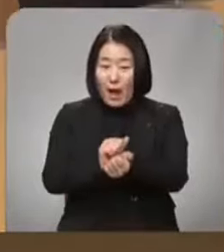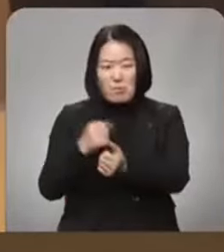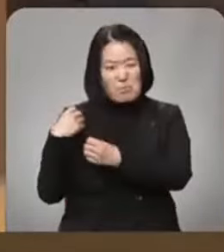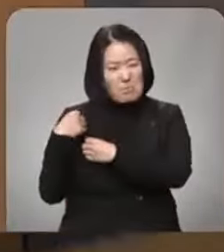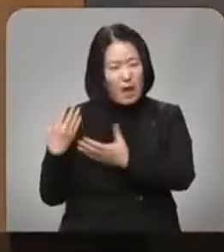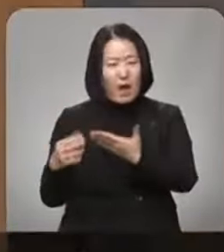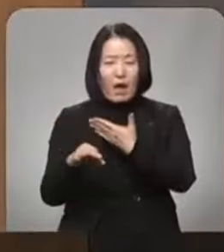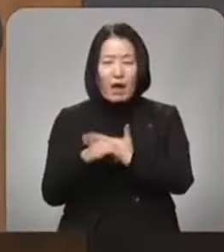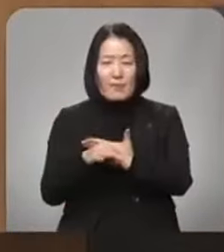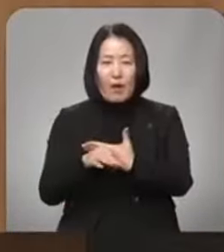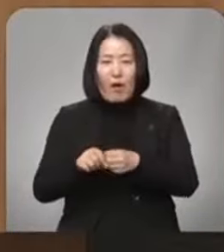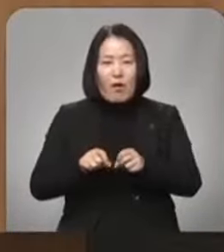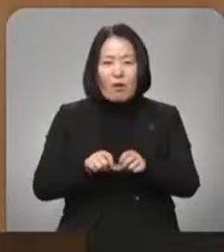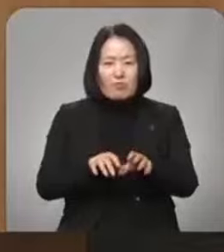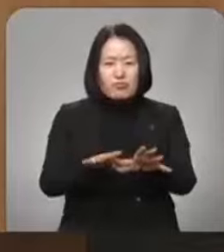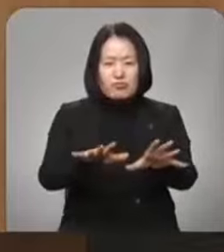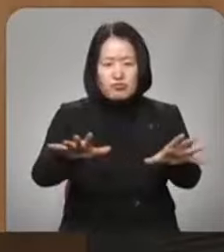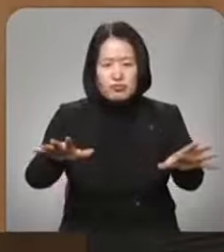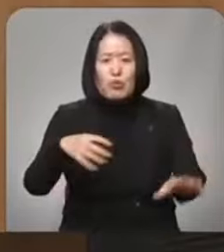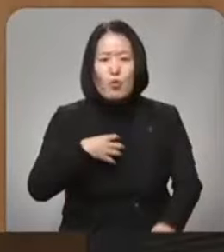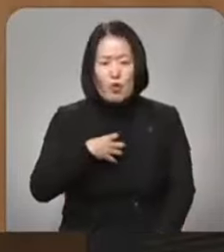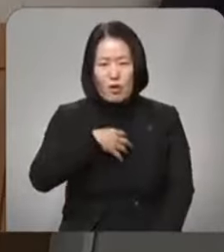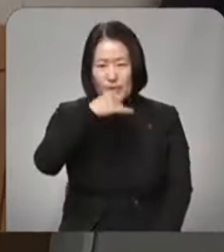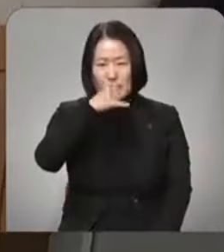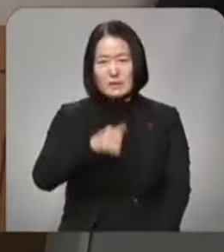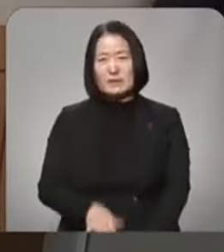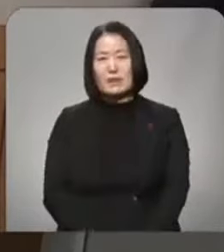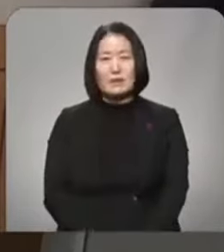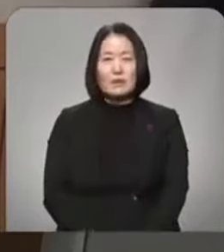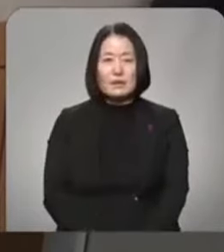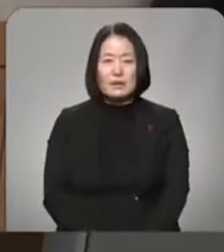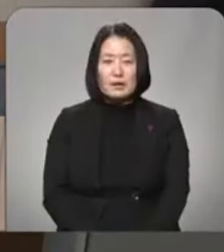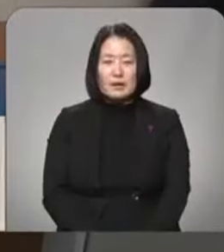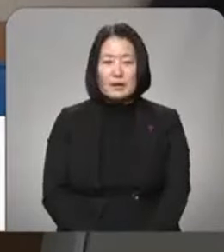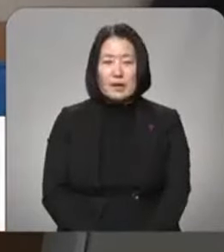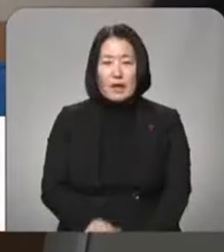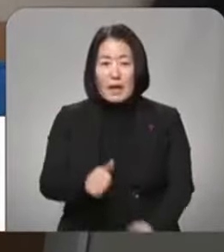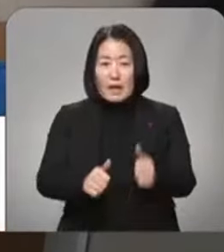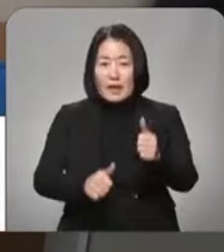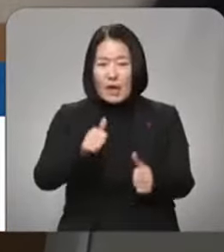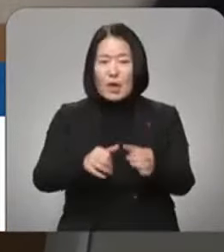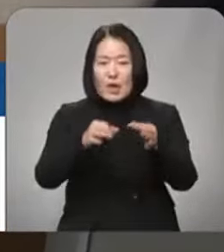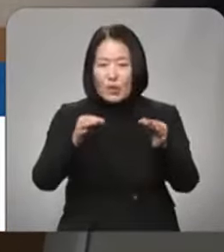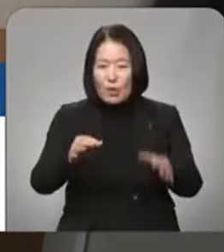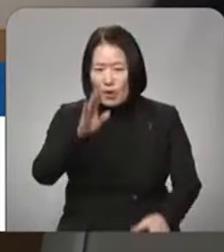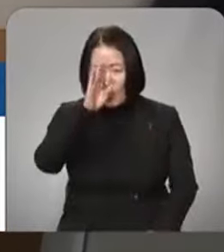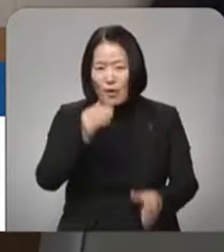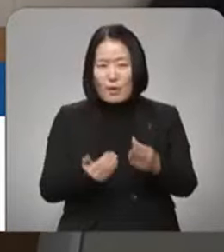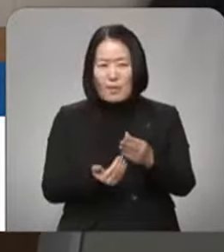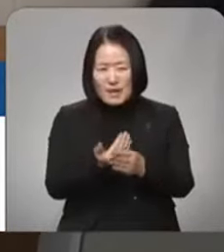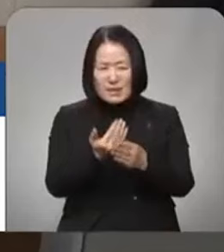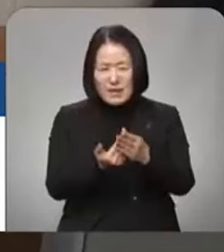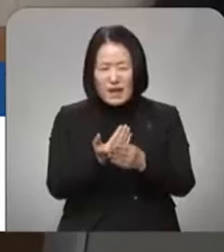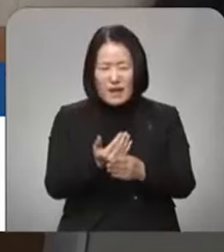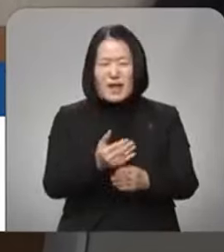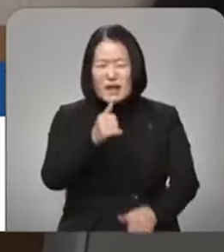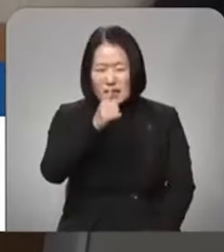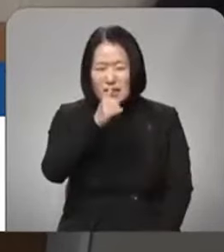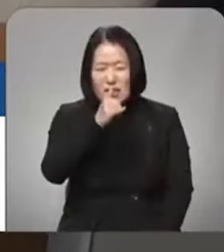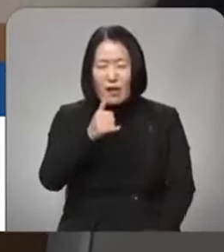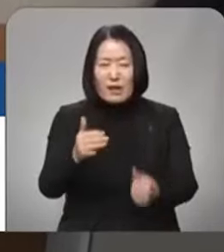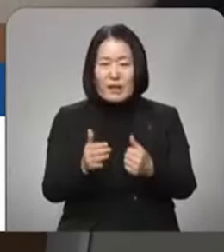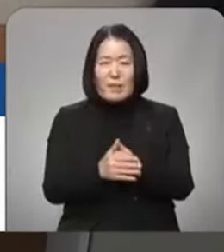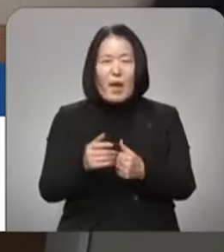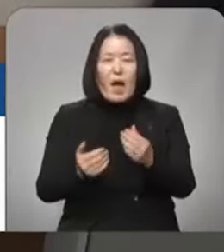감염으로 이어질 수 있기 때문입니다. 끝까지 감염병이 아예 안 생길 수는 없겠지만 최소로